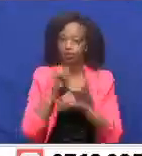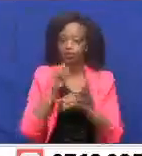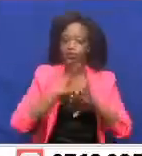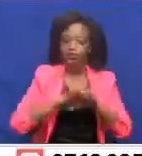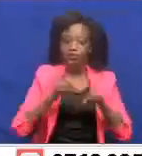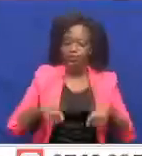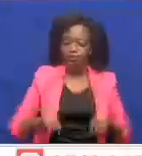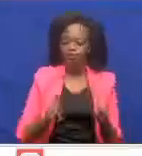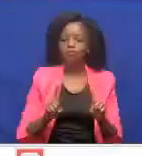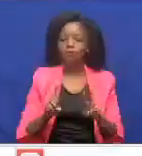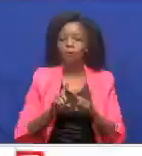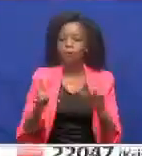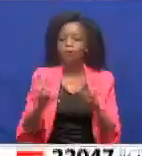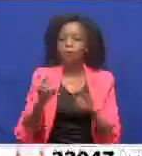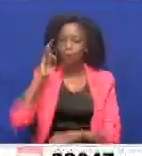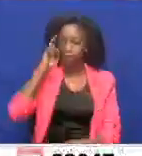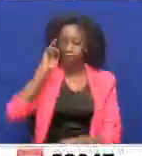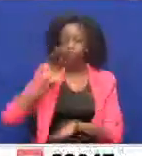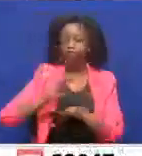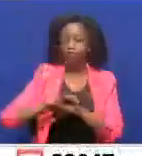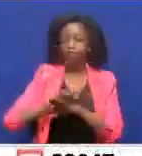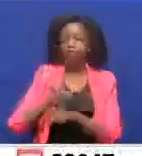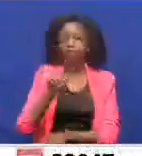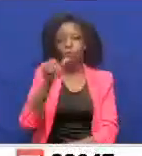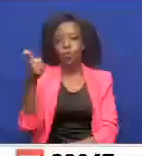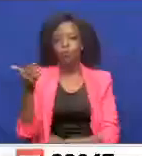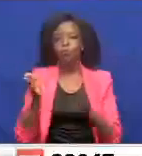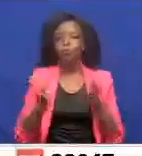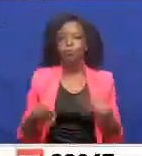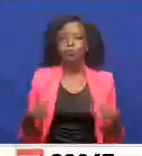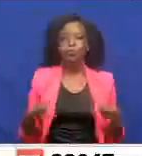himself, but the cause of goodness to others too.